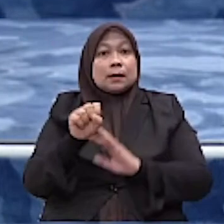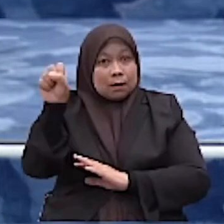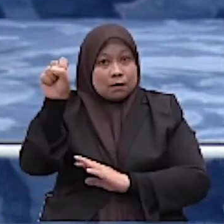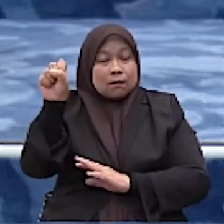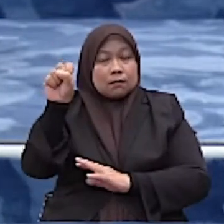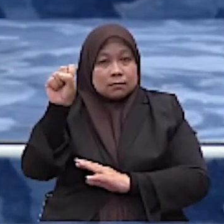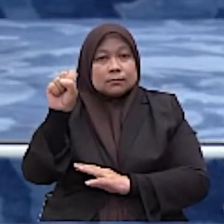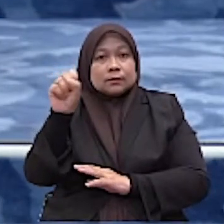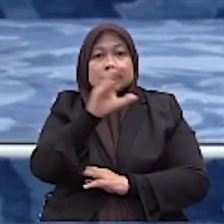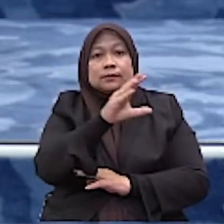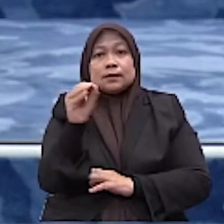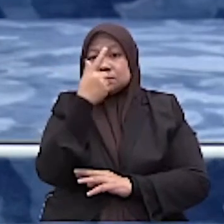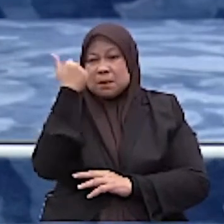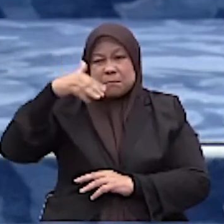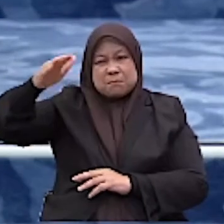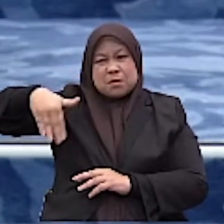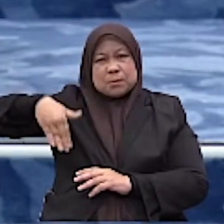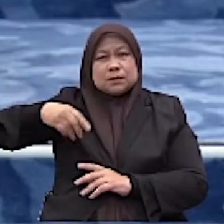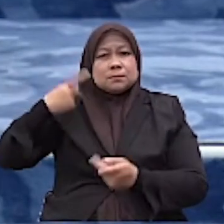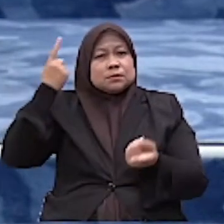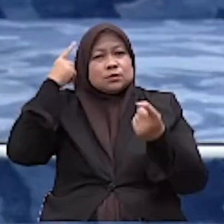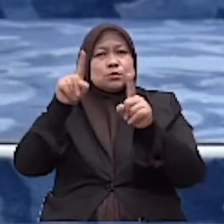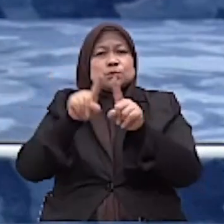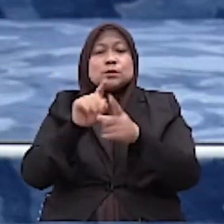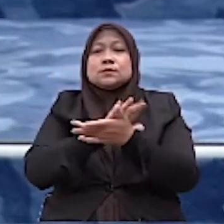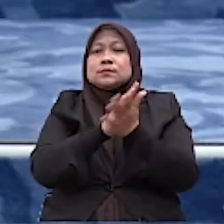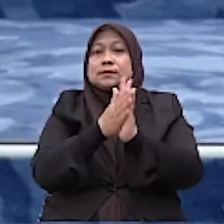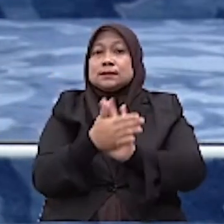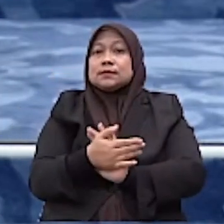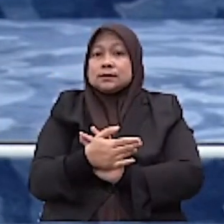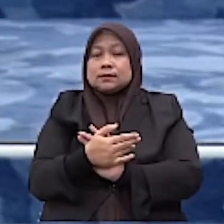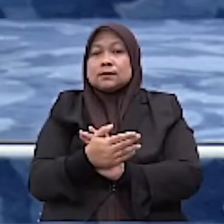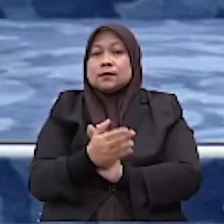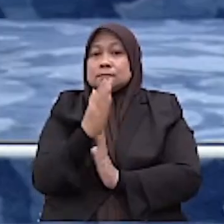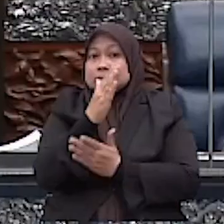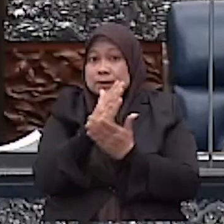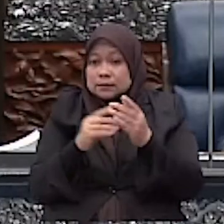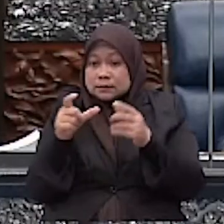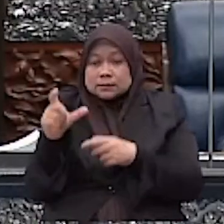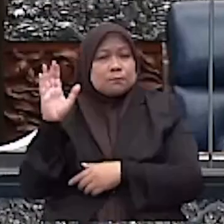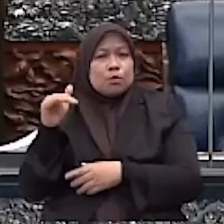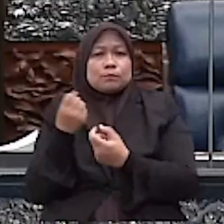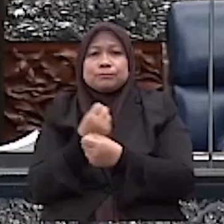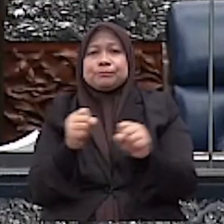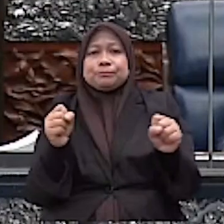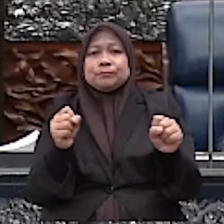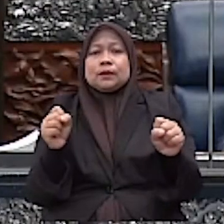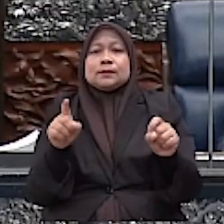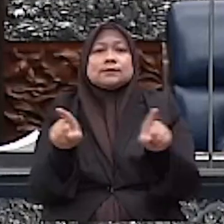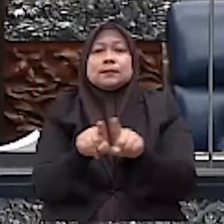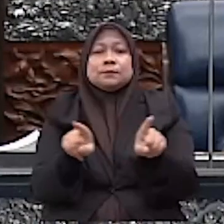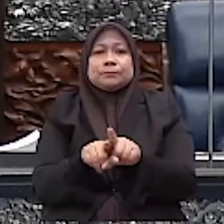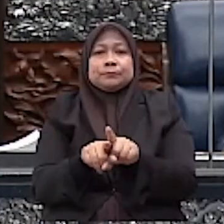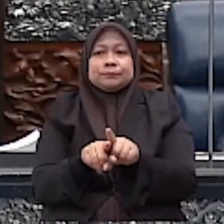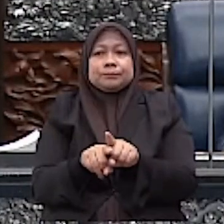dan belum ada persetujuan maka kecil ini belum lagi diselesaikan begitu juga